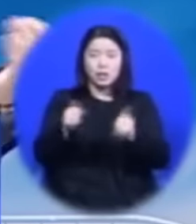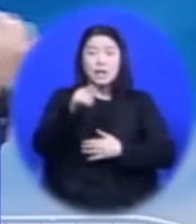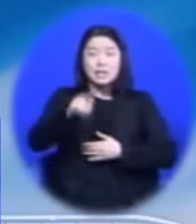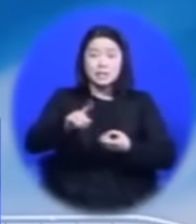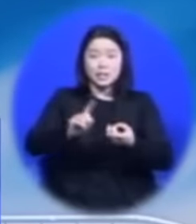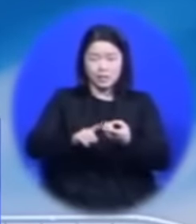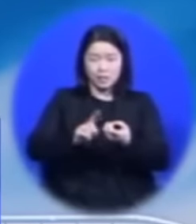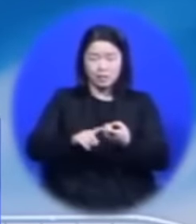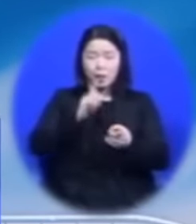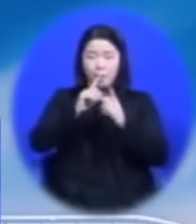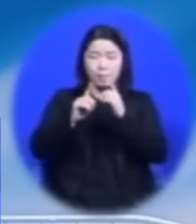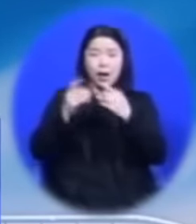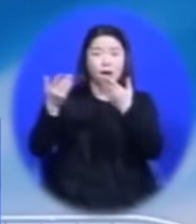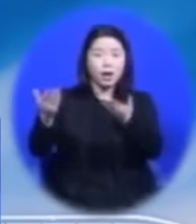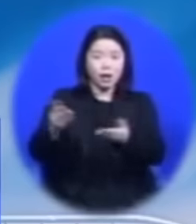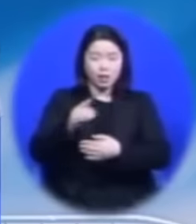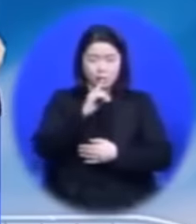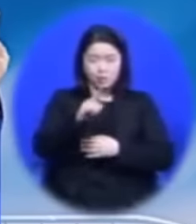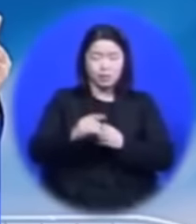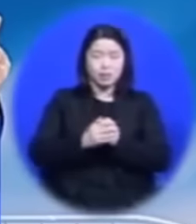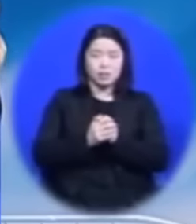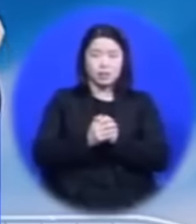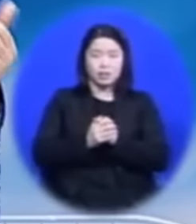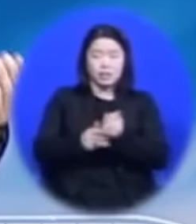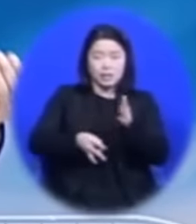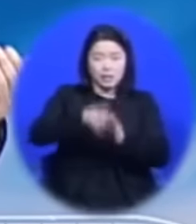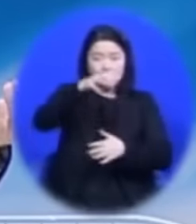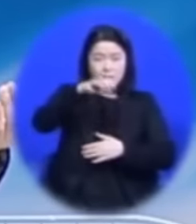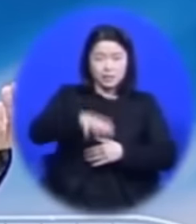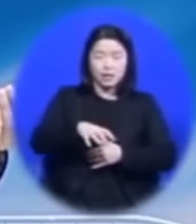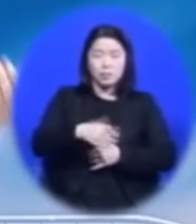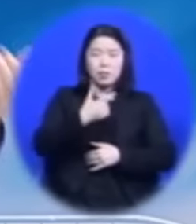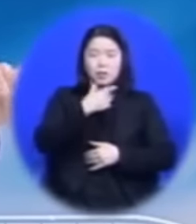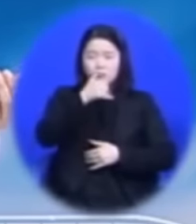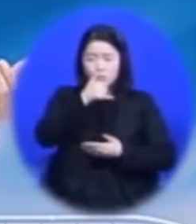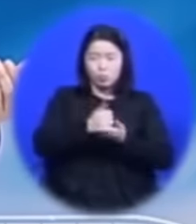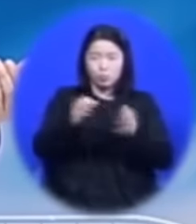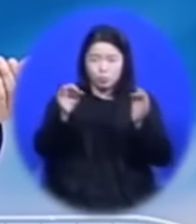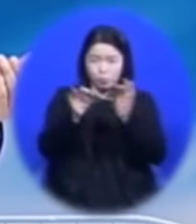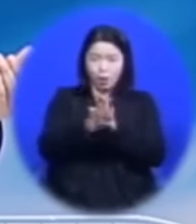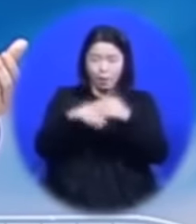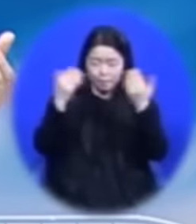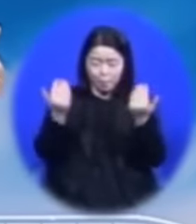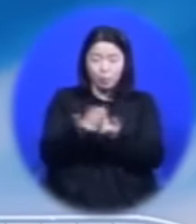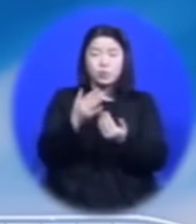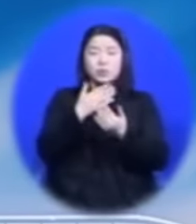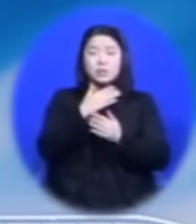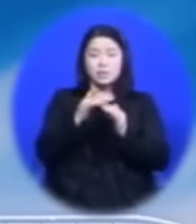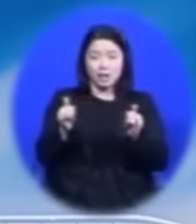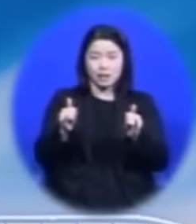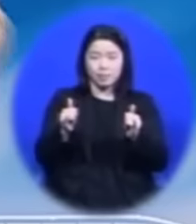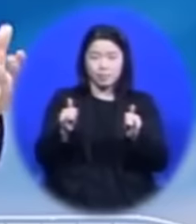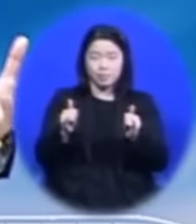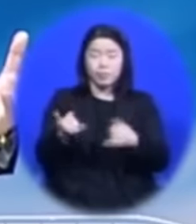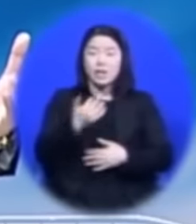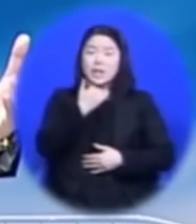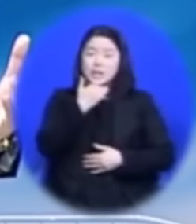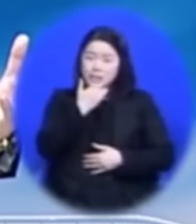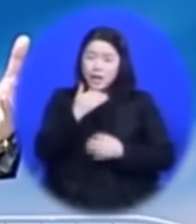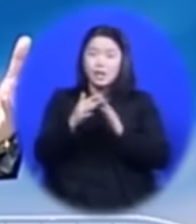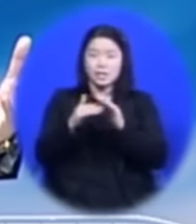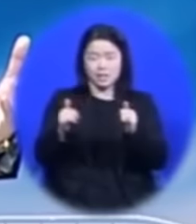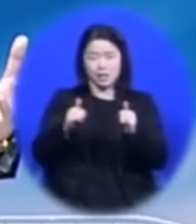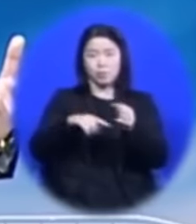대하여 말하니라. 여기 예루살렘의 속량을 바라는 모든 사람이라는 말은 기다리는